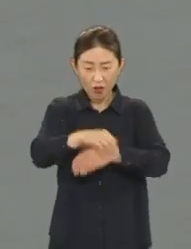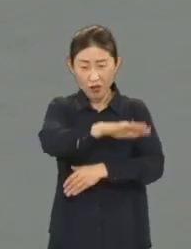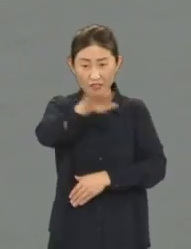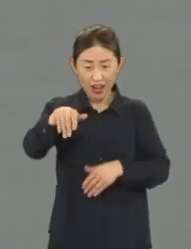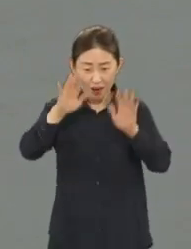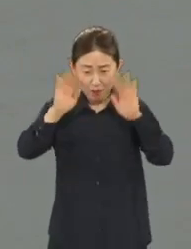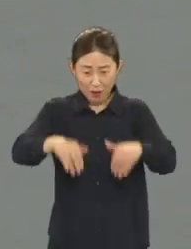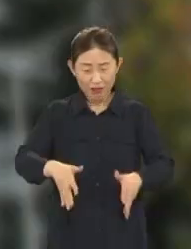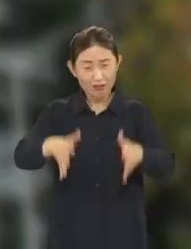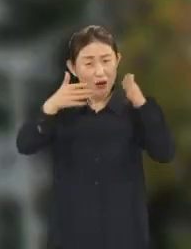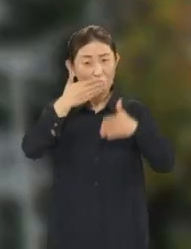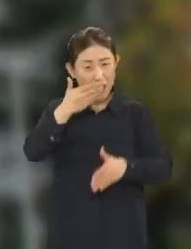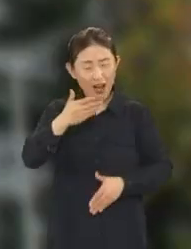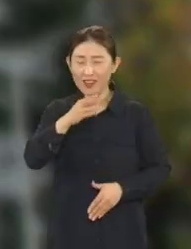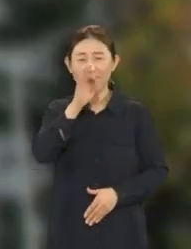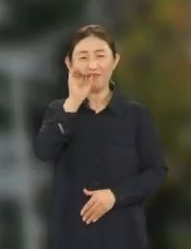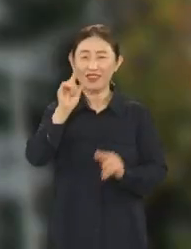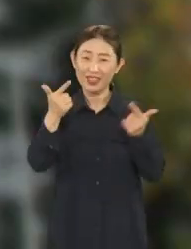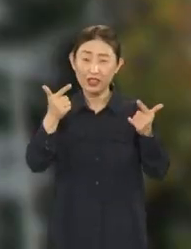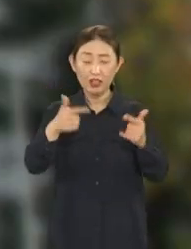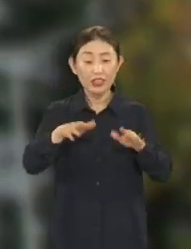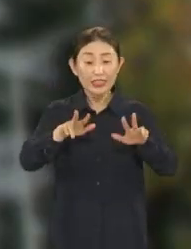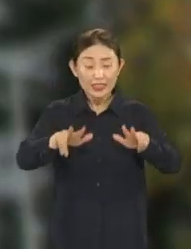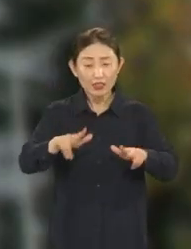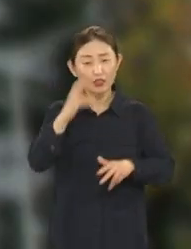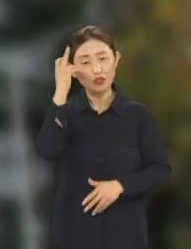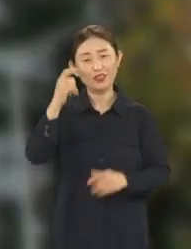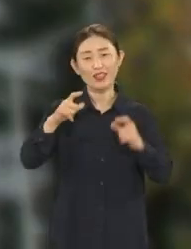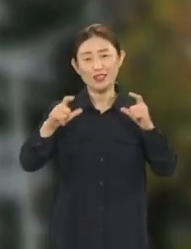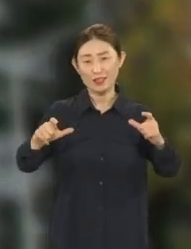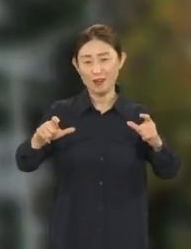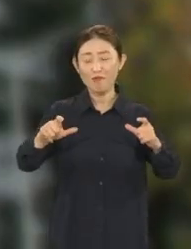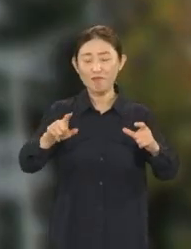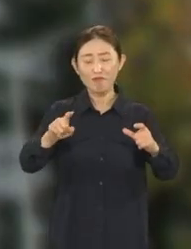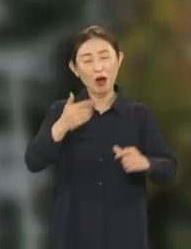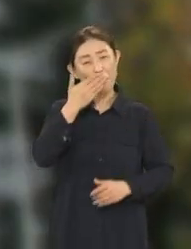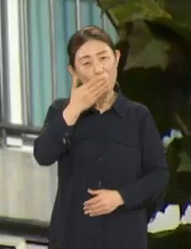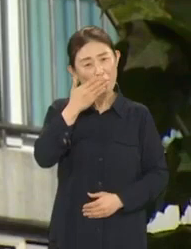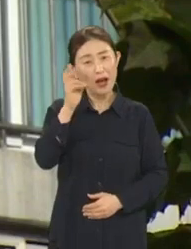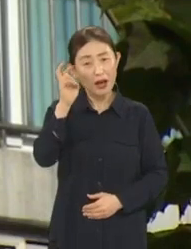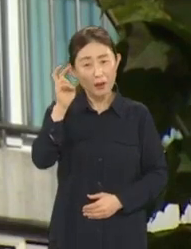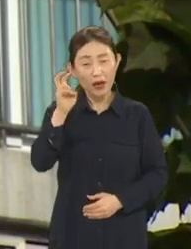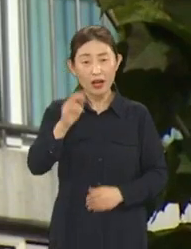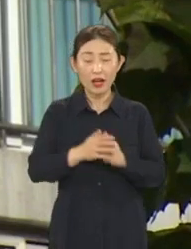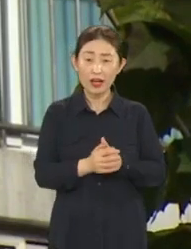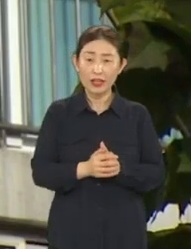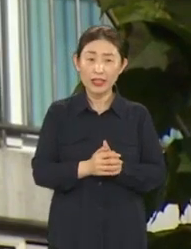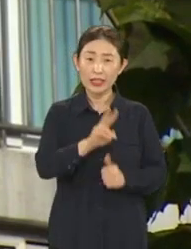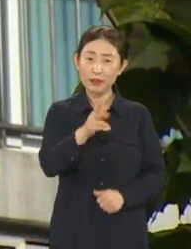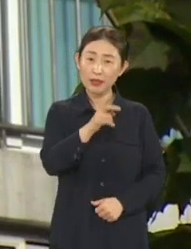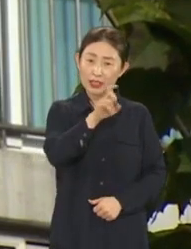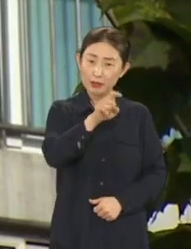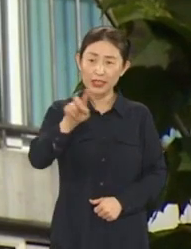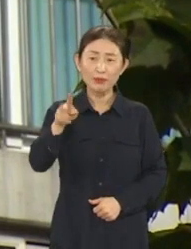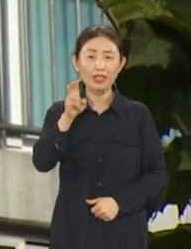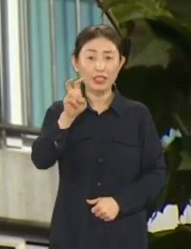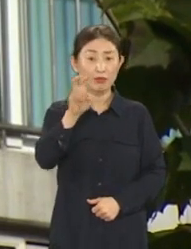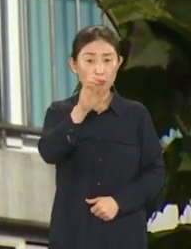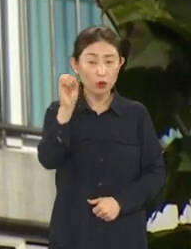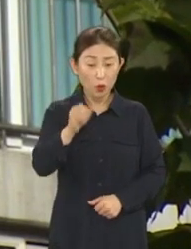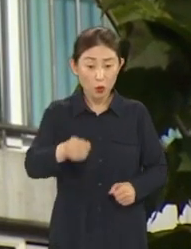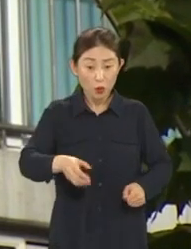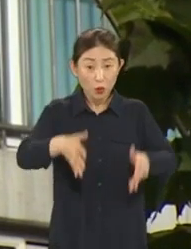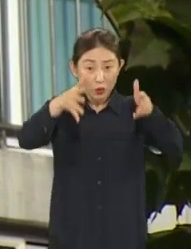되는 건 아닙니다. 현재로선 둔산지구가 가능성이 가장 높고 210에서 220% 수준인